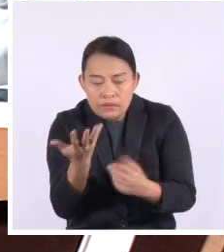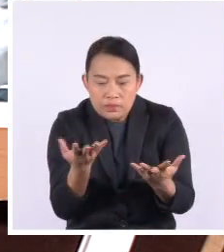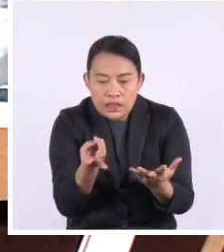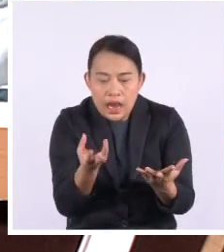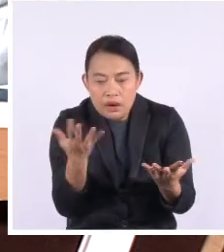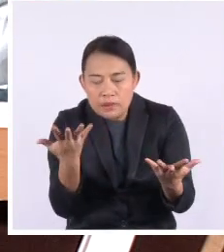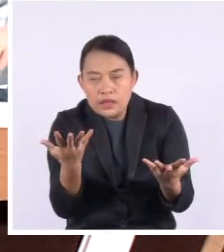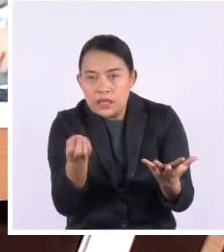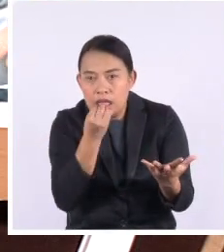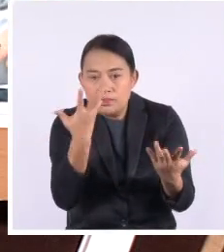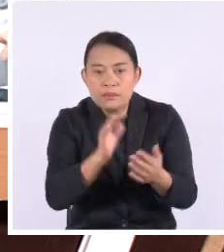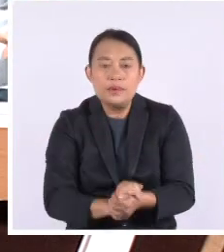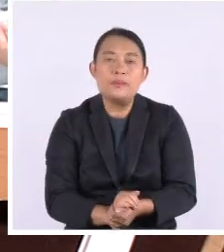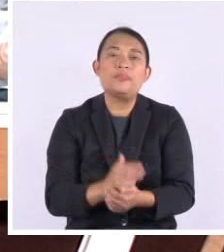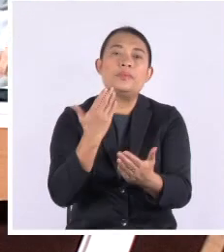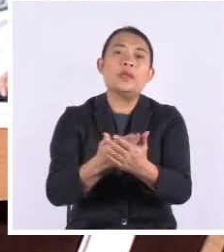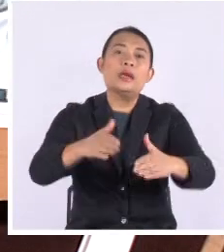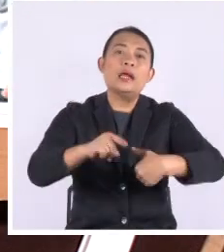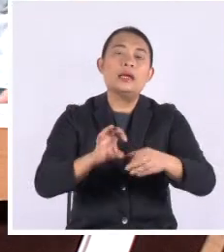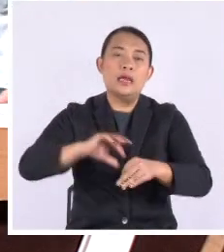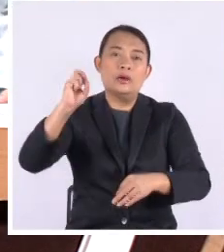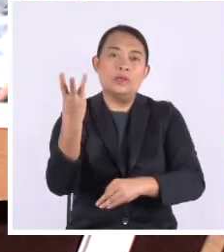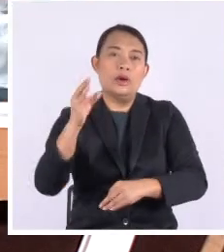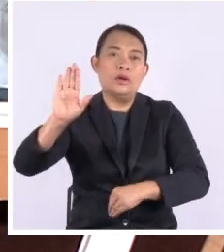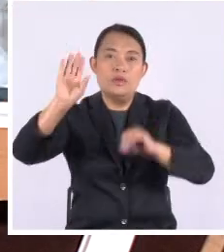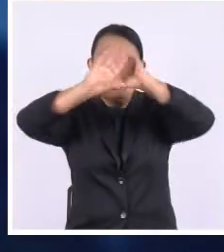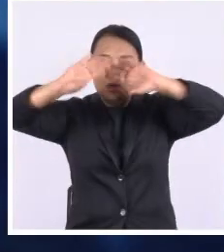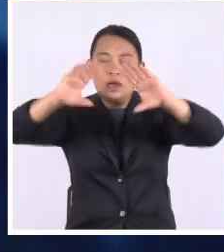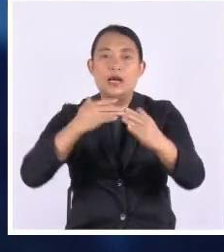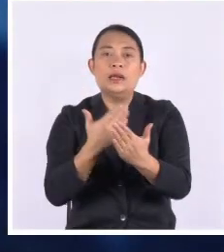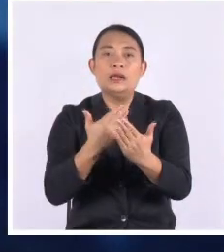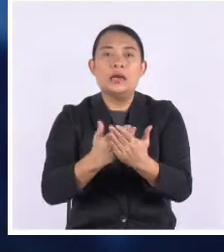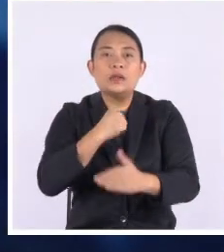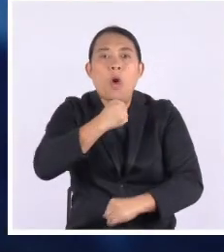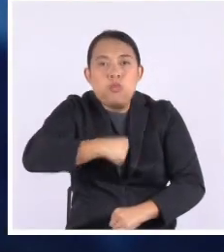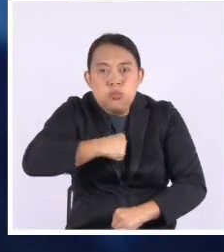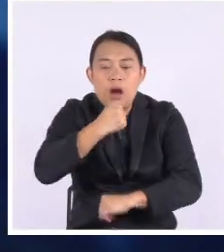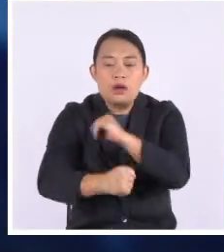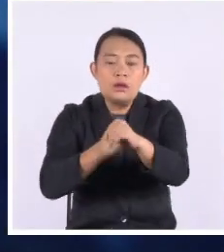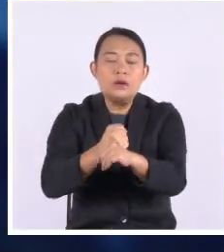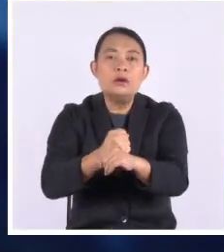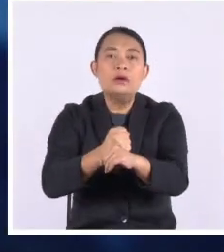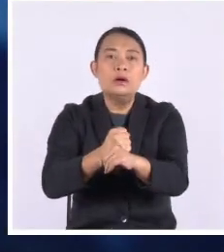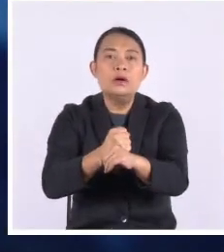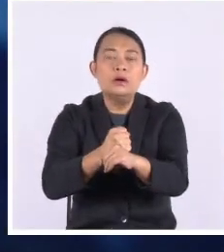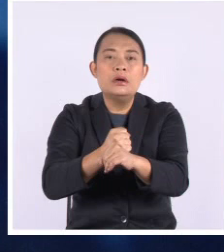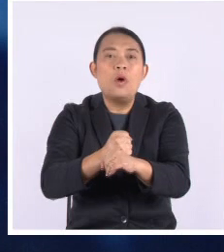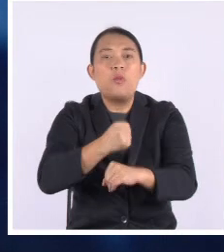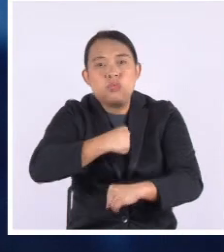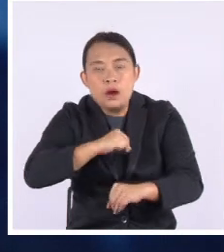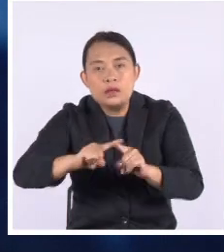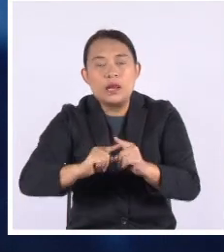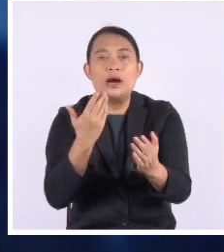ได้เดียวก็คือเงินสวัสดิการของรัฐก็คือเงินยังชีพของผู้สูงอายุ700บาทต้องใช้ชีวิตอยู่กัน2คนดังนั้นอาชีพที่ทำได้ต